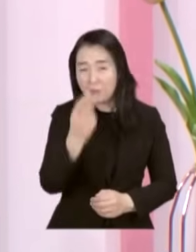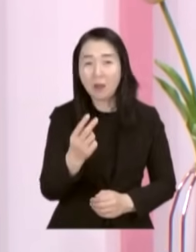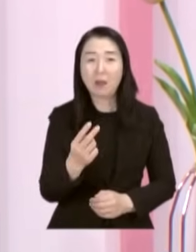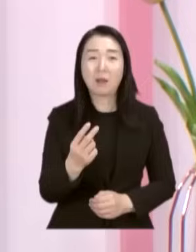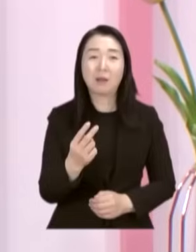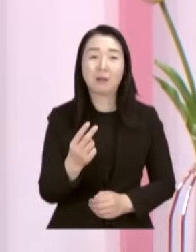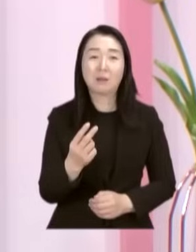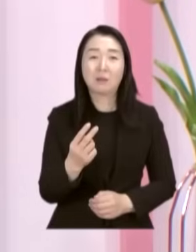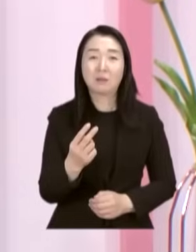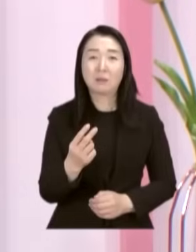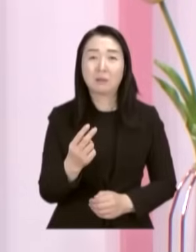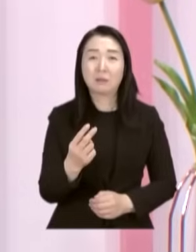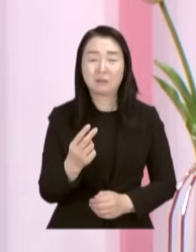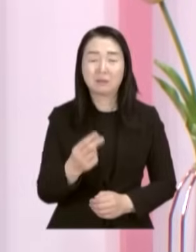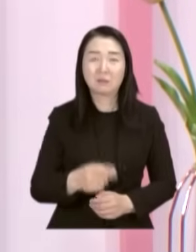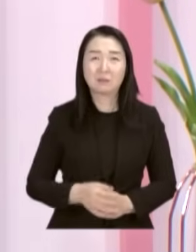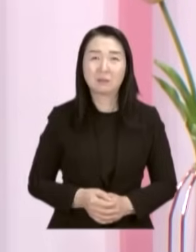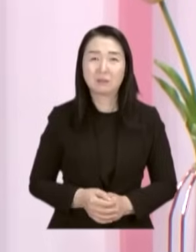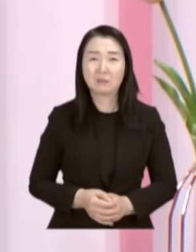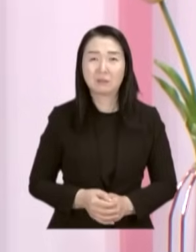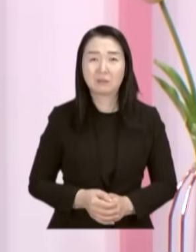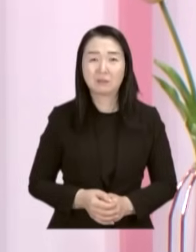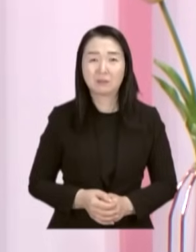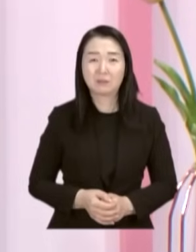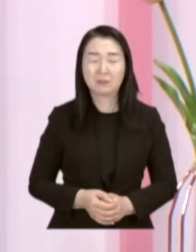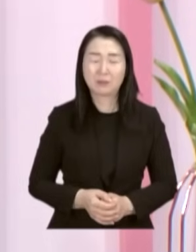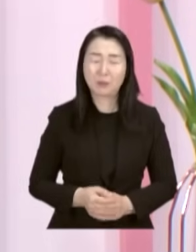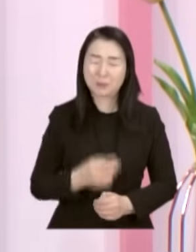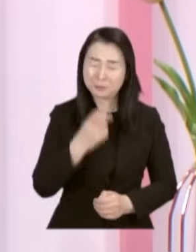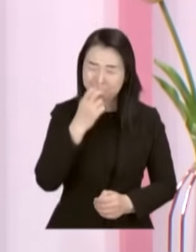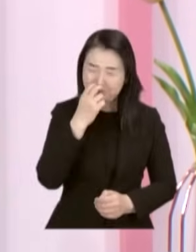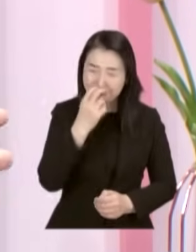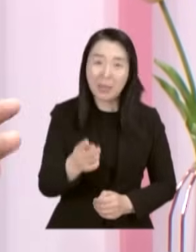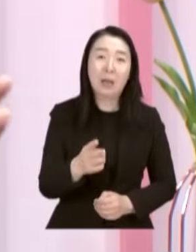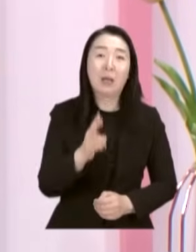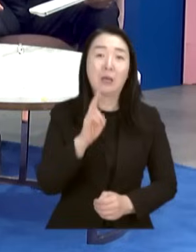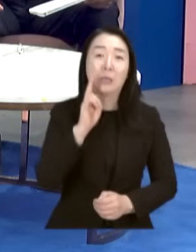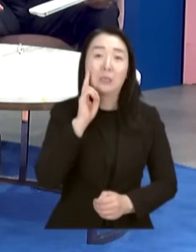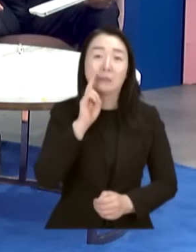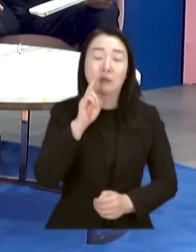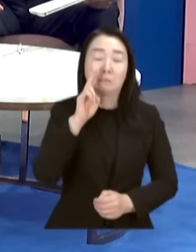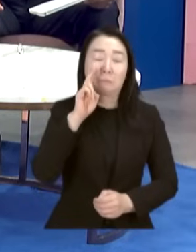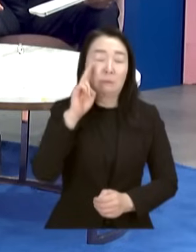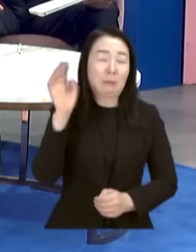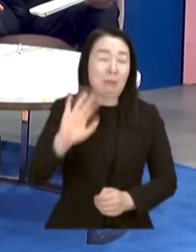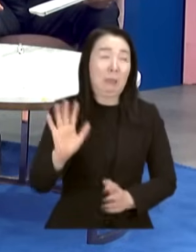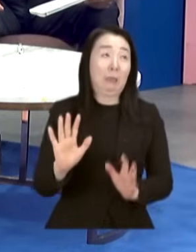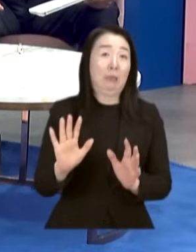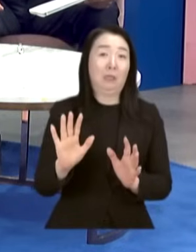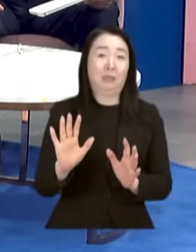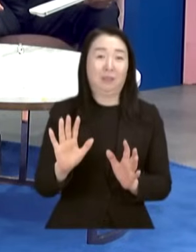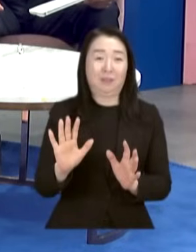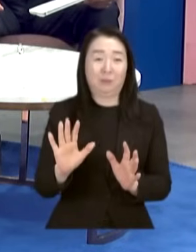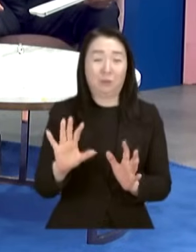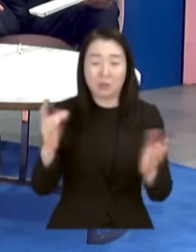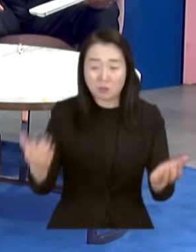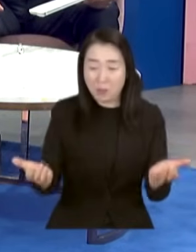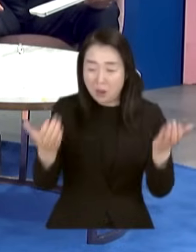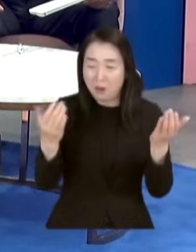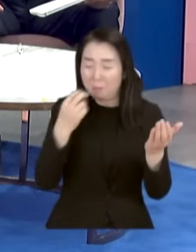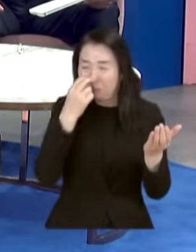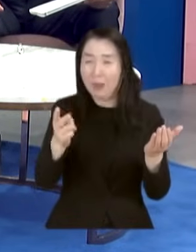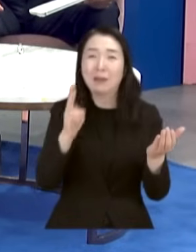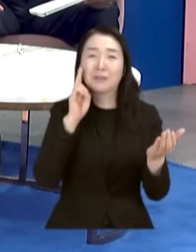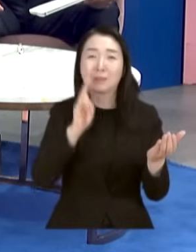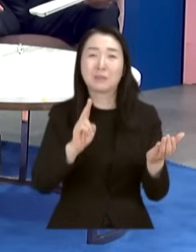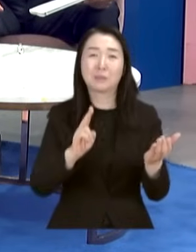냄새가 나서 그 노숙자 그 거의 악취예요. 그냥 띵 하더라고. 태어나서 처음